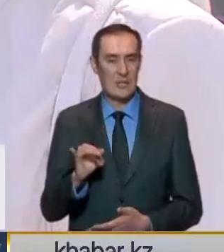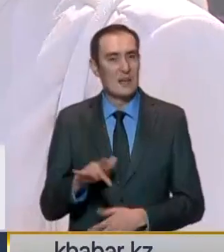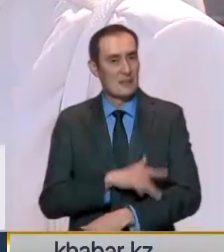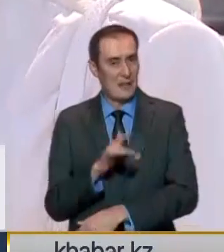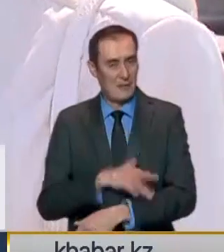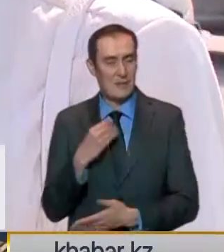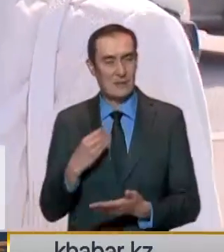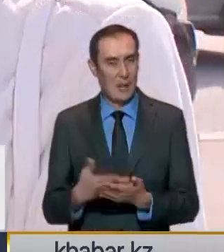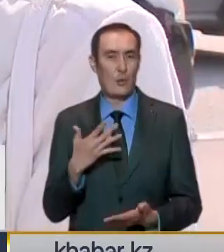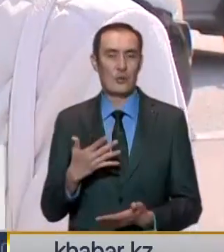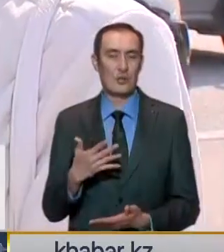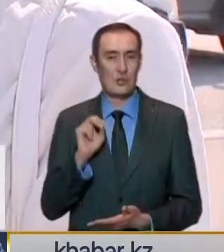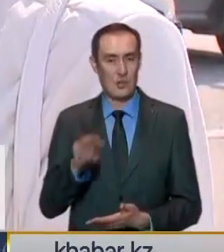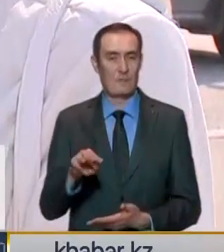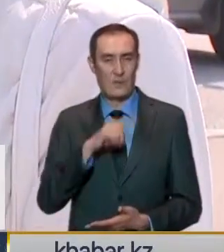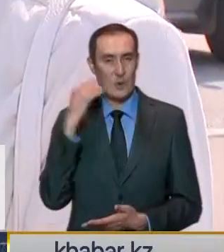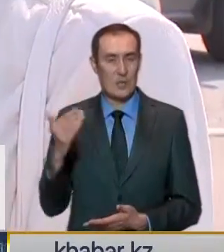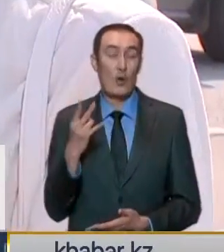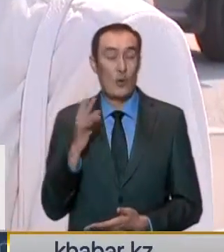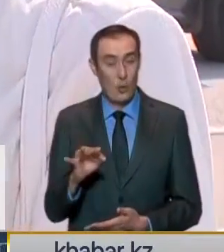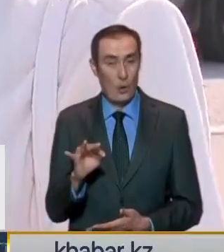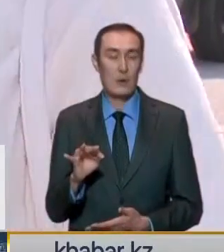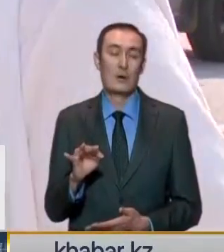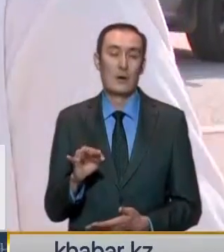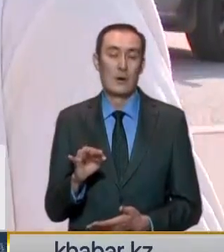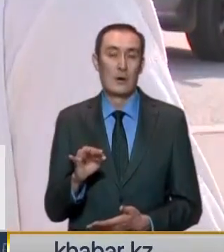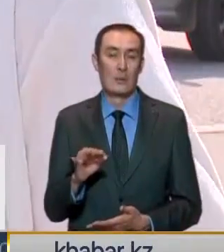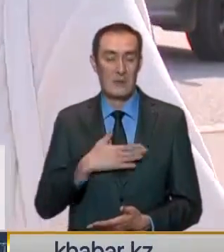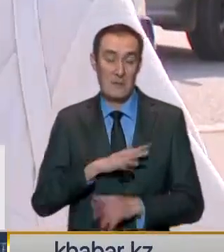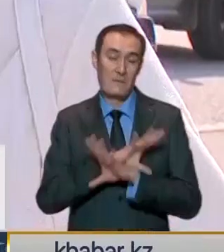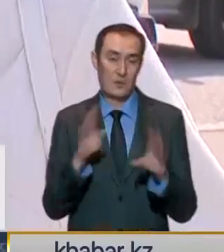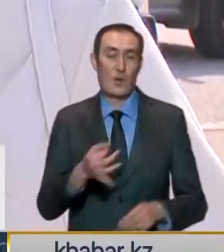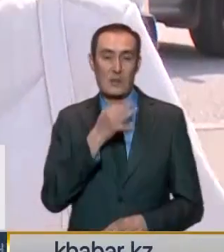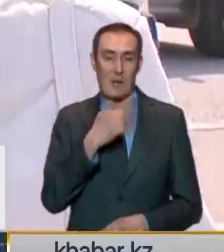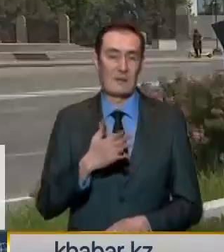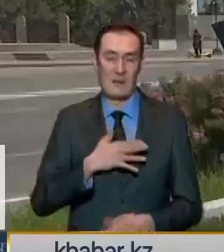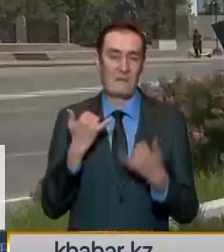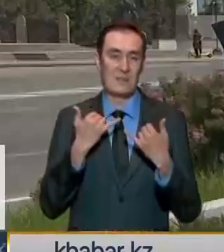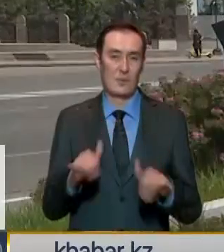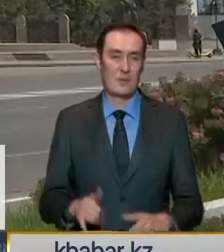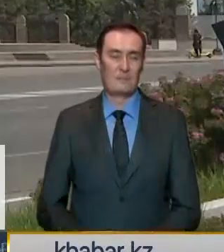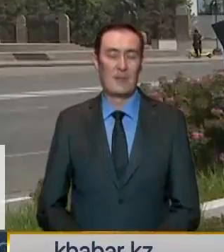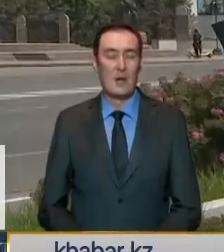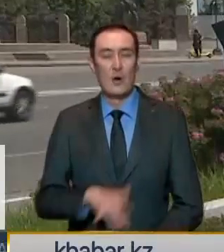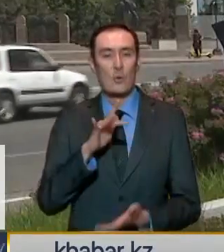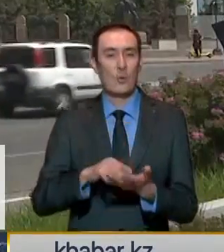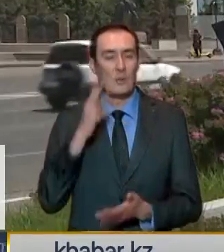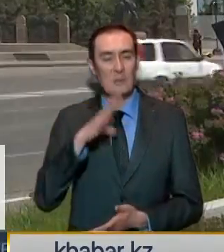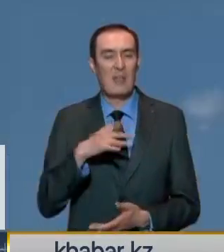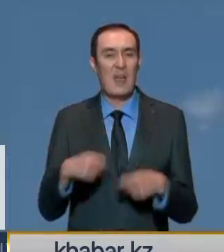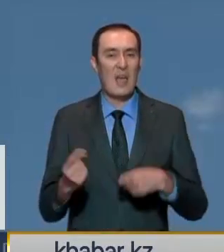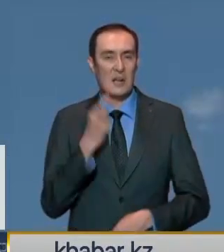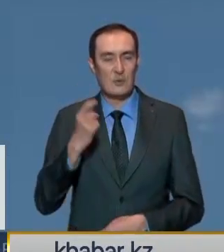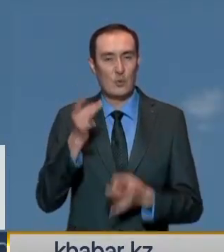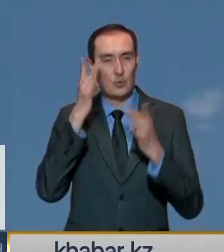сервис подороже. Вот, ну а... Не знаю, мне все нравится, я в восторге. Алматы всегда была экономическим